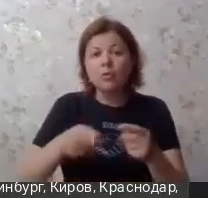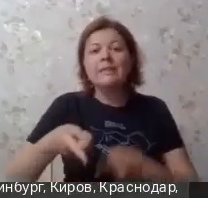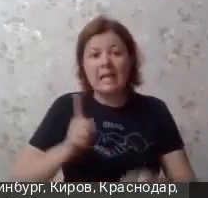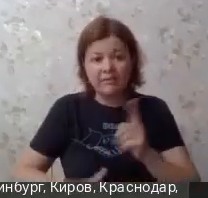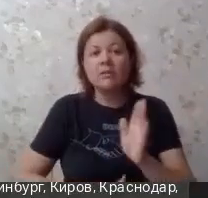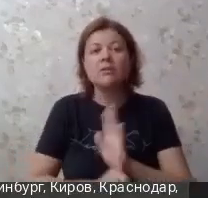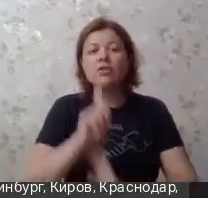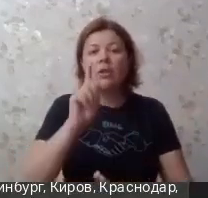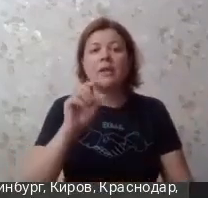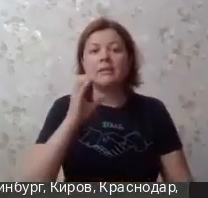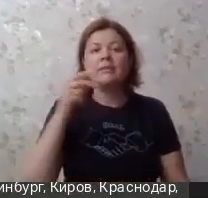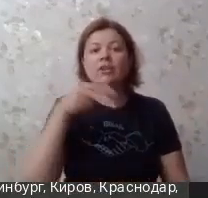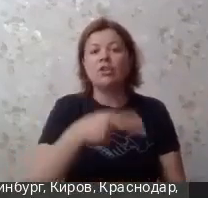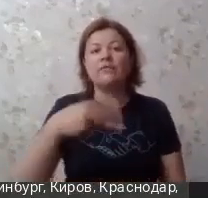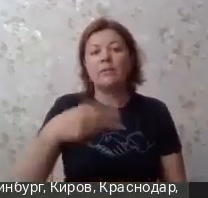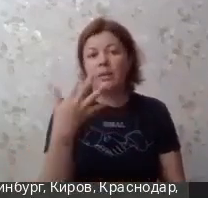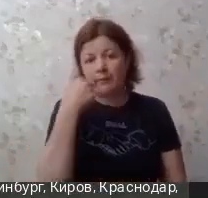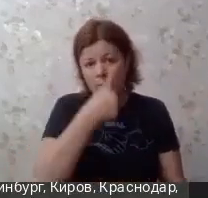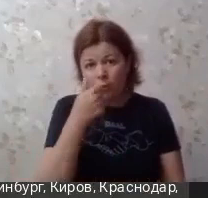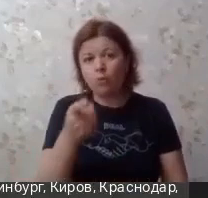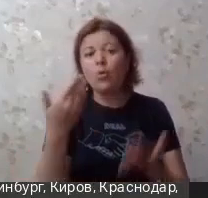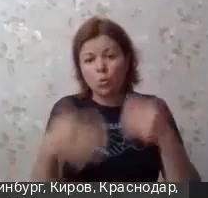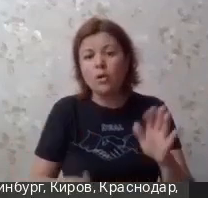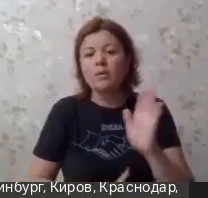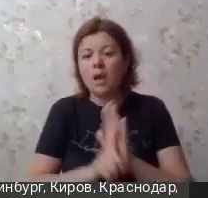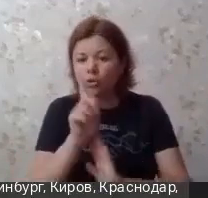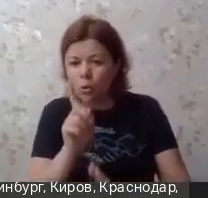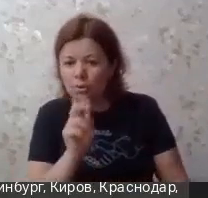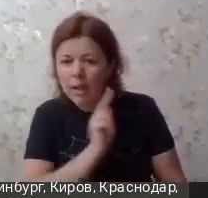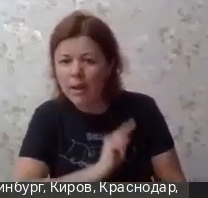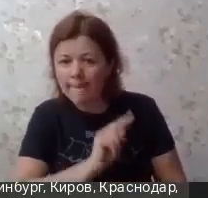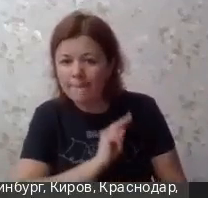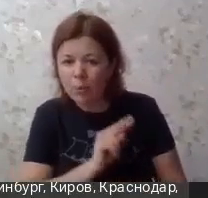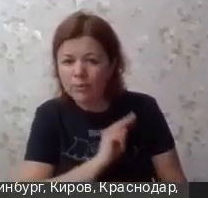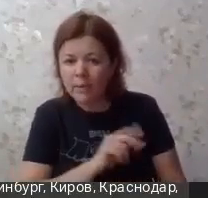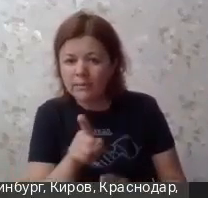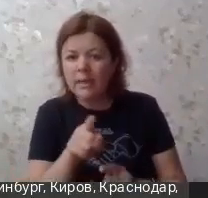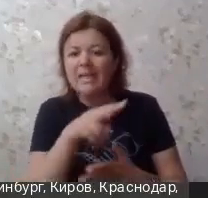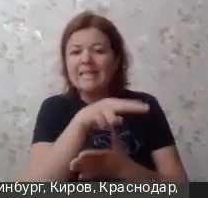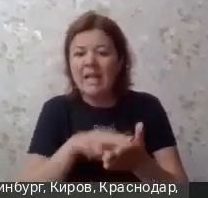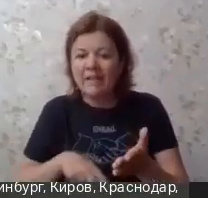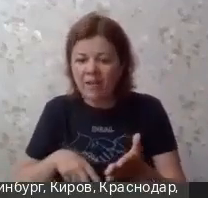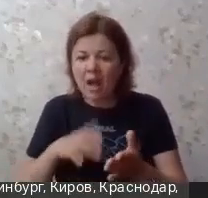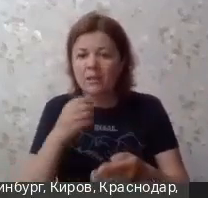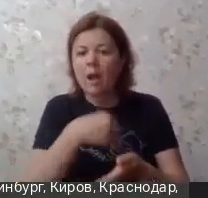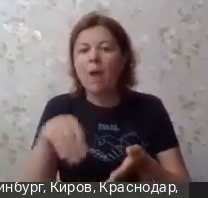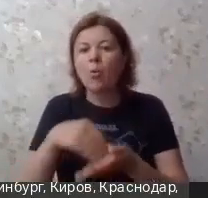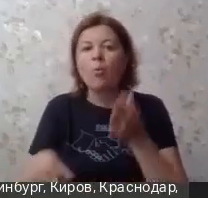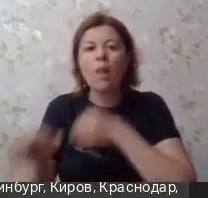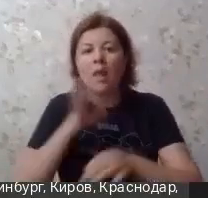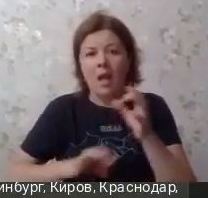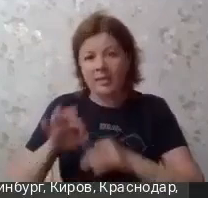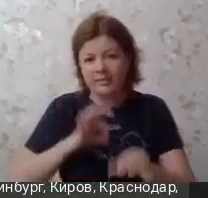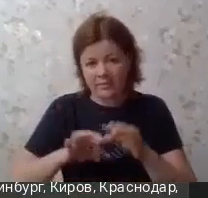2025 года она заработает без, так сказать, опозданий. Там не